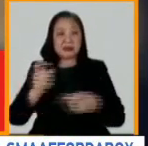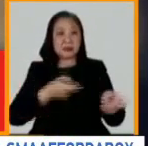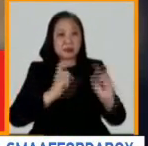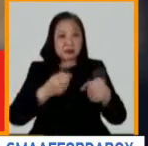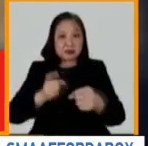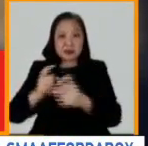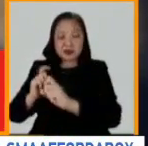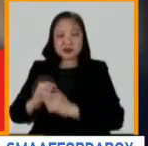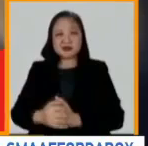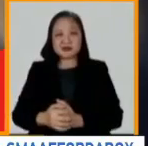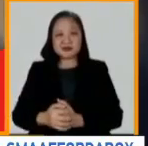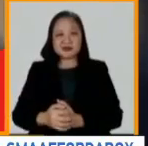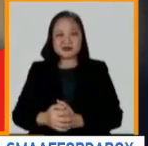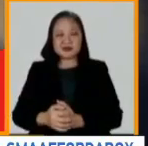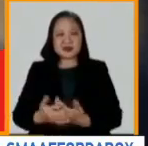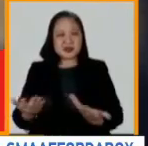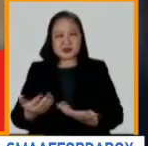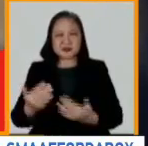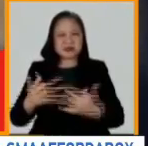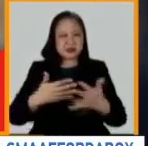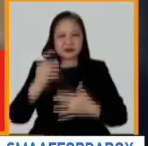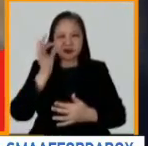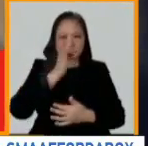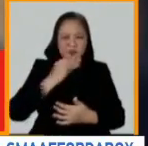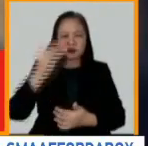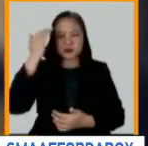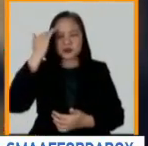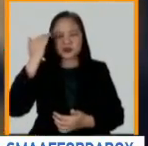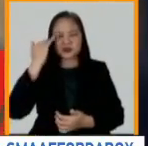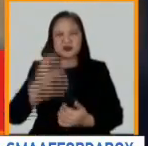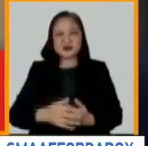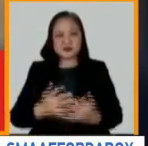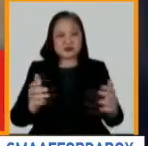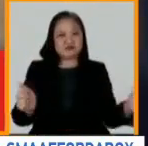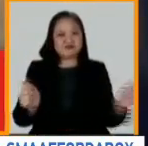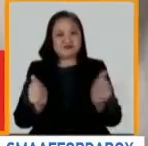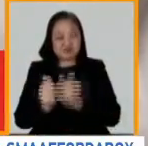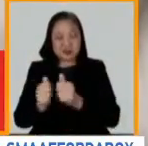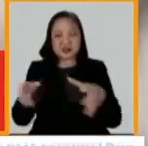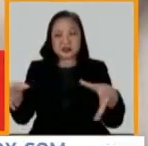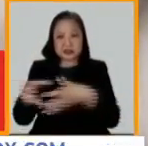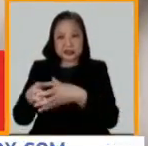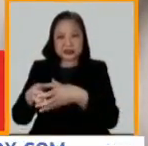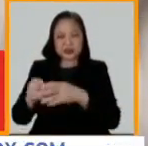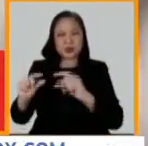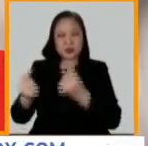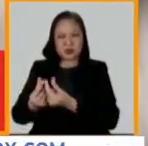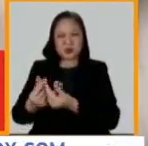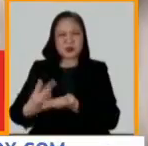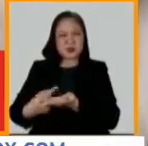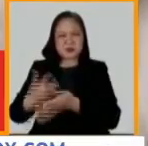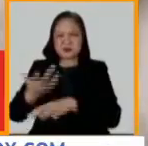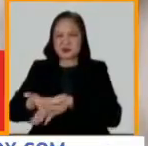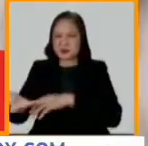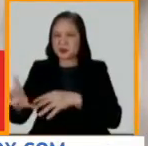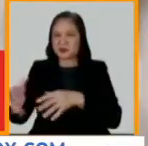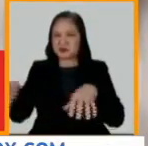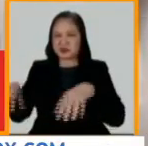o Korean para makasama sa ganitong klaseng modus. You have the right to remain